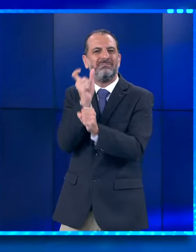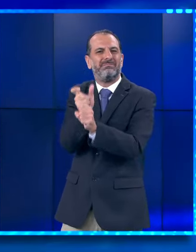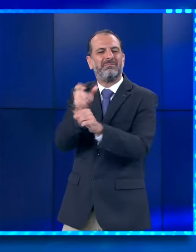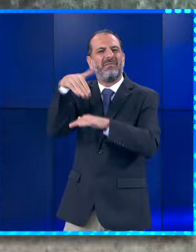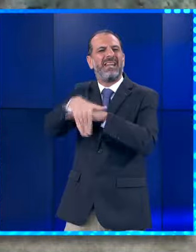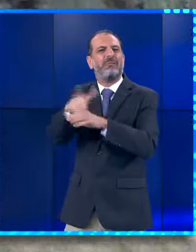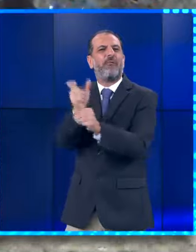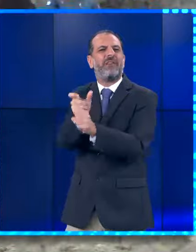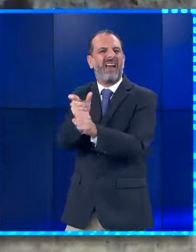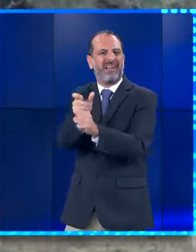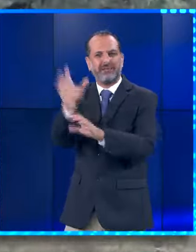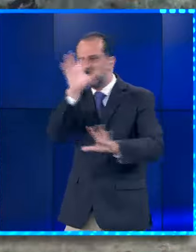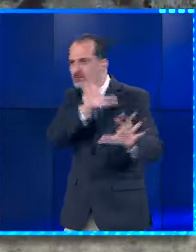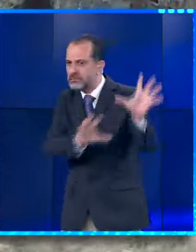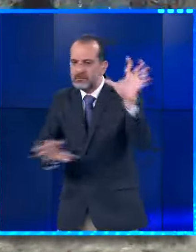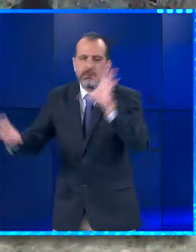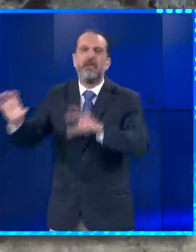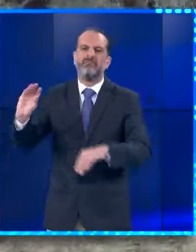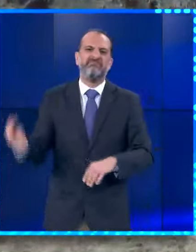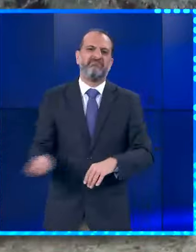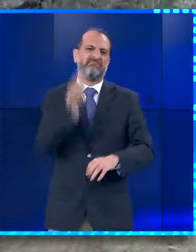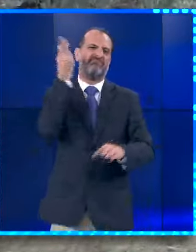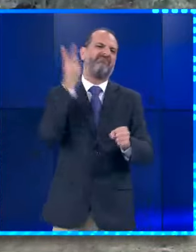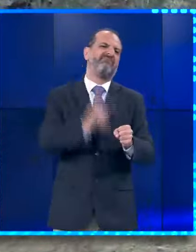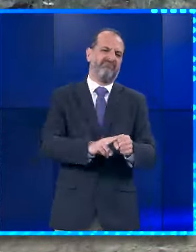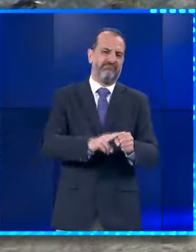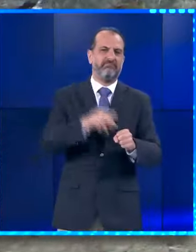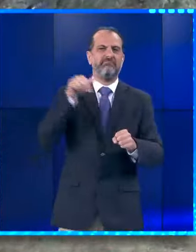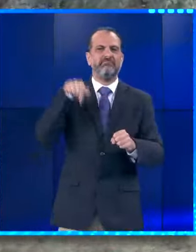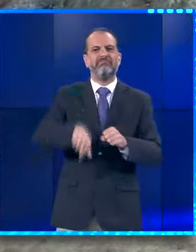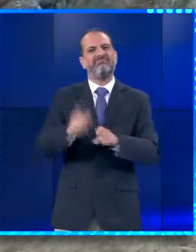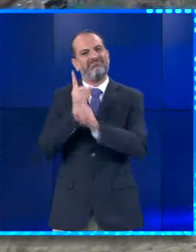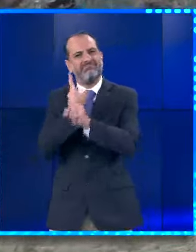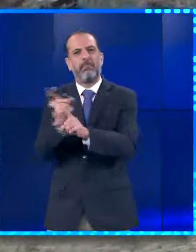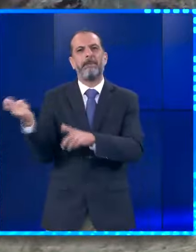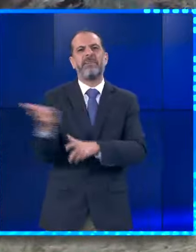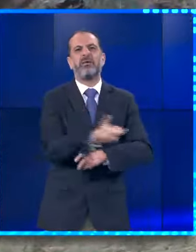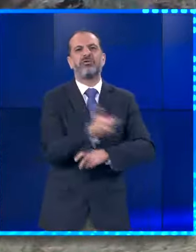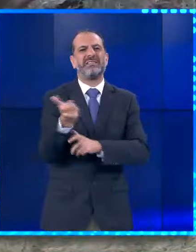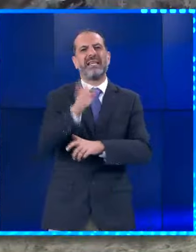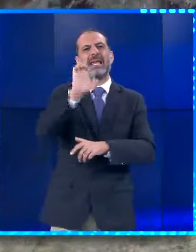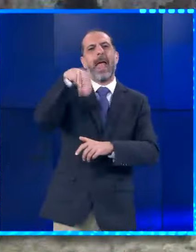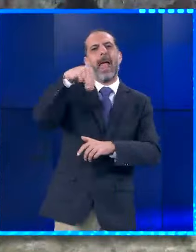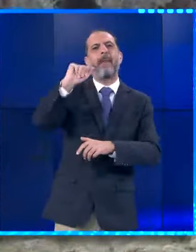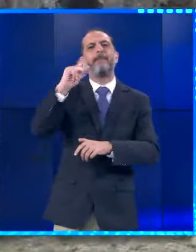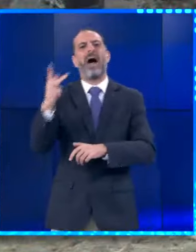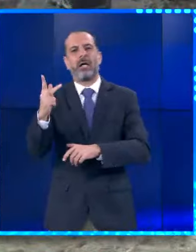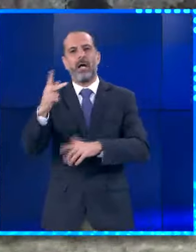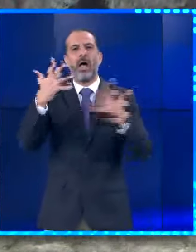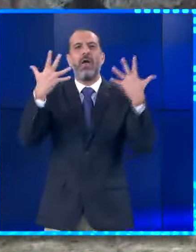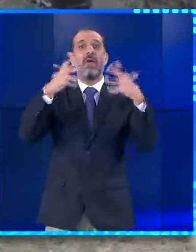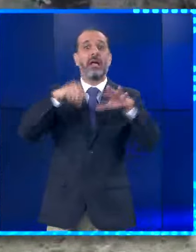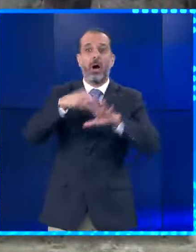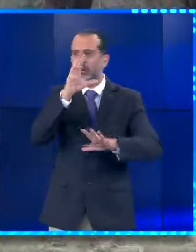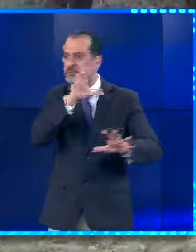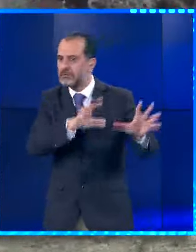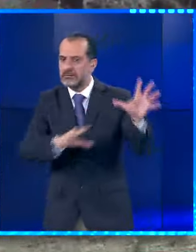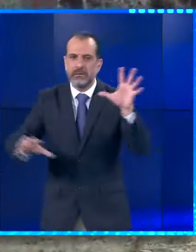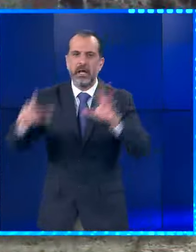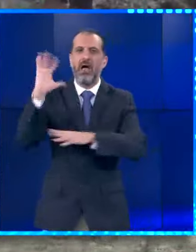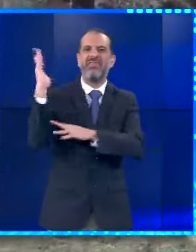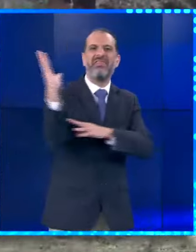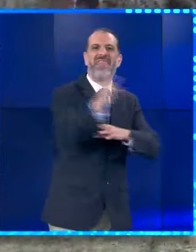Ακαρνανία. Η σωρός του εντοπίστηκε από άνδρες της πυροσβεστικής της ΕΜΑΚ έπειτα από 10 ώρες ερευνών σε έναν ελαιόνα σε απόσταση σχεδόν